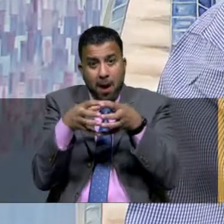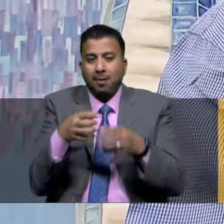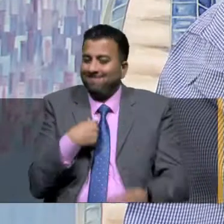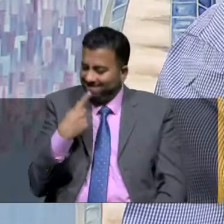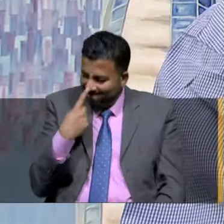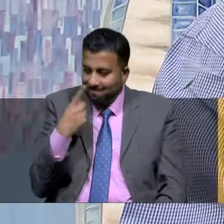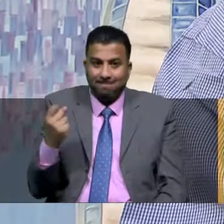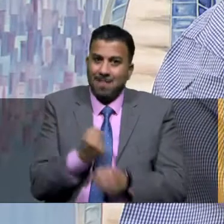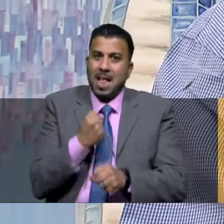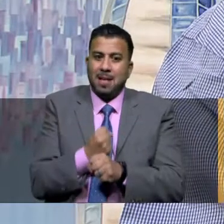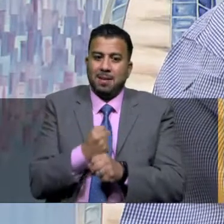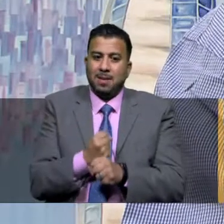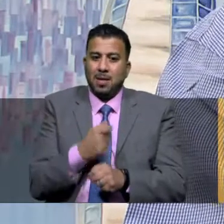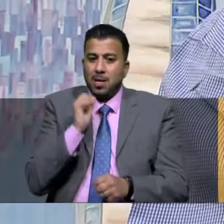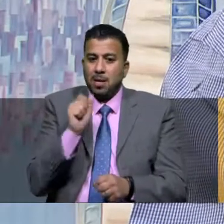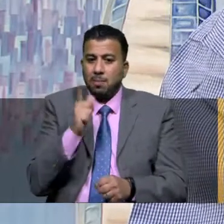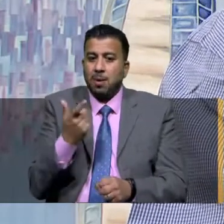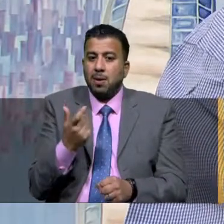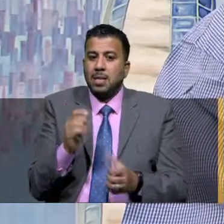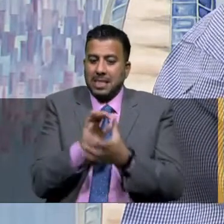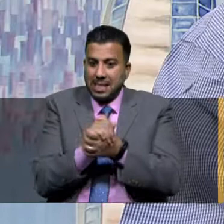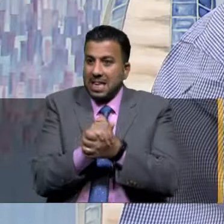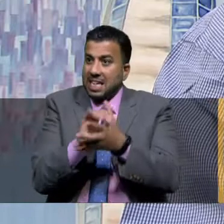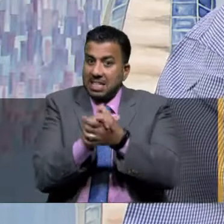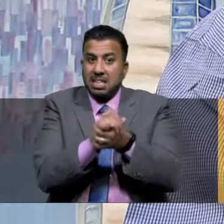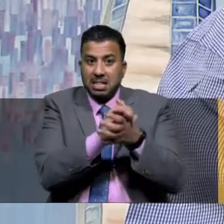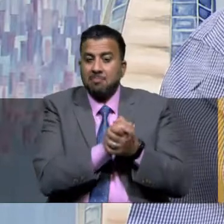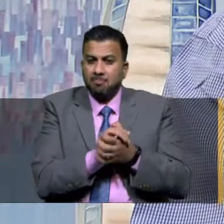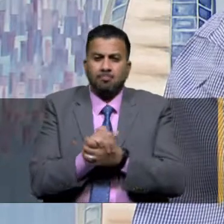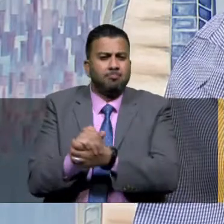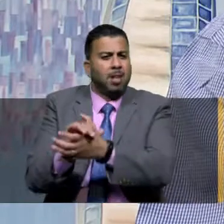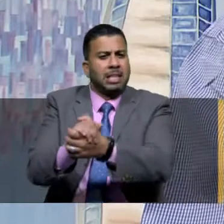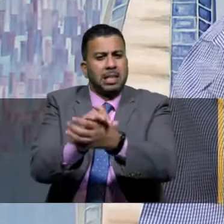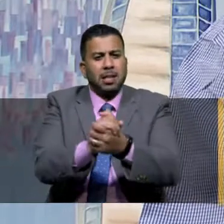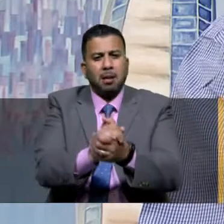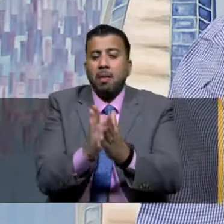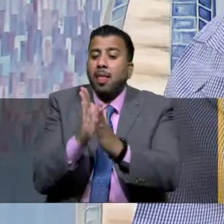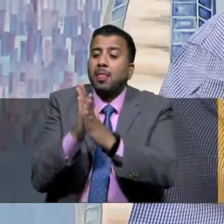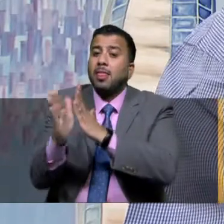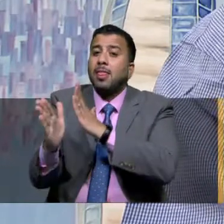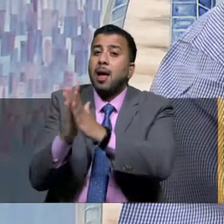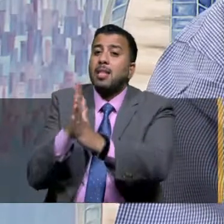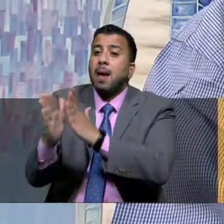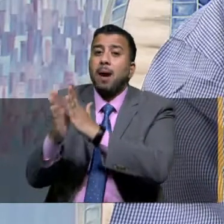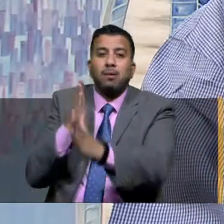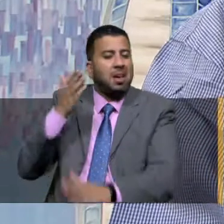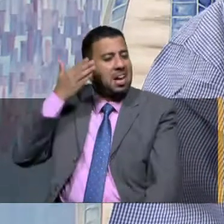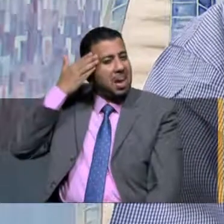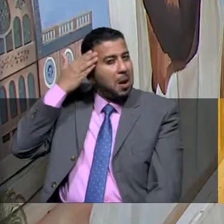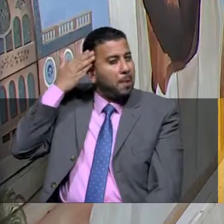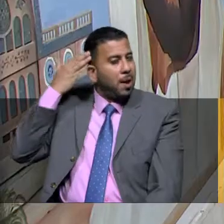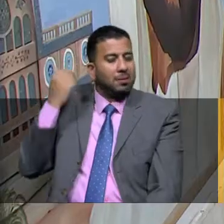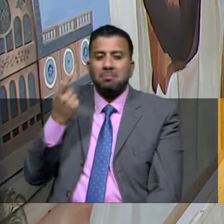لأنها بتعطي نوع من الصداقات وفي نفس الوقت بتكون فيها تبادل للخبرات وجهات